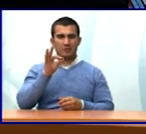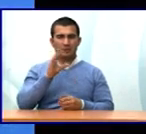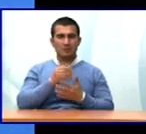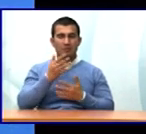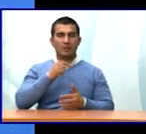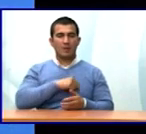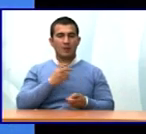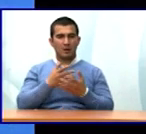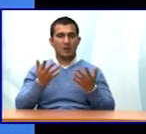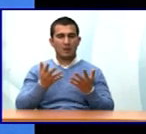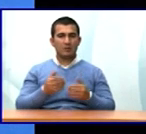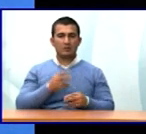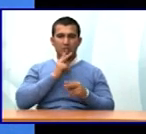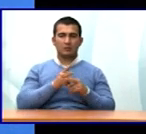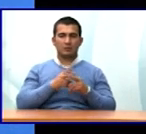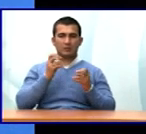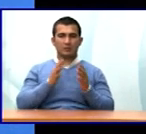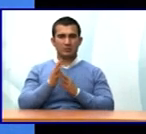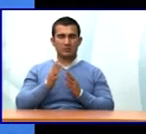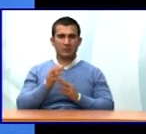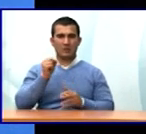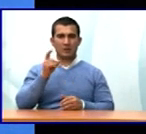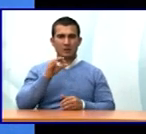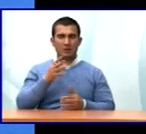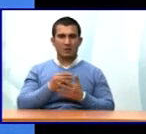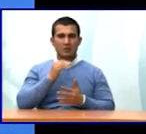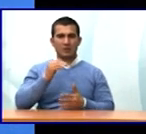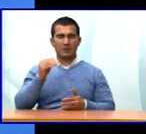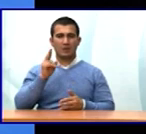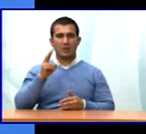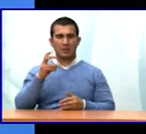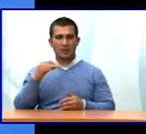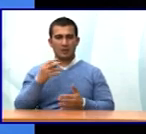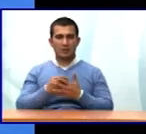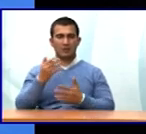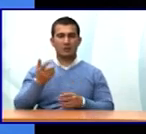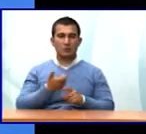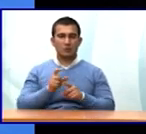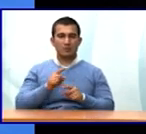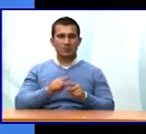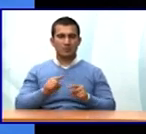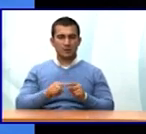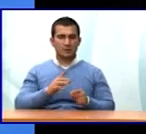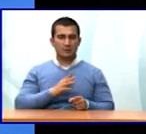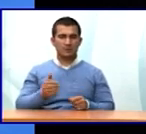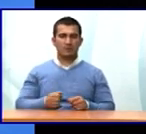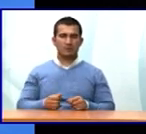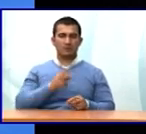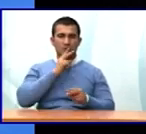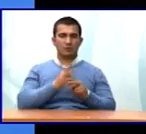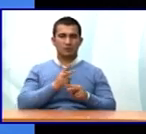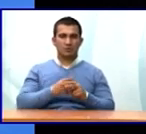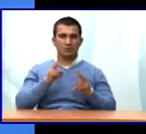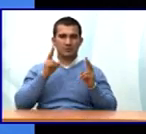ekan? Temir o'simliklarda azot, fosfor va kaliyni o'zlashtirishini tezlashtiradi. Demak, temirning